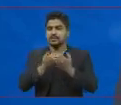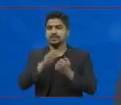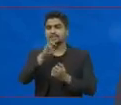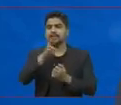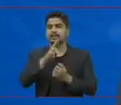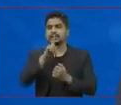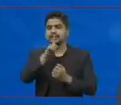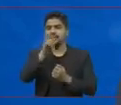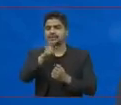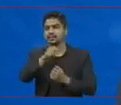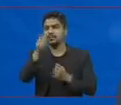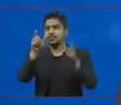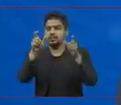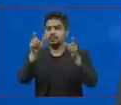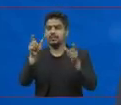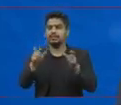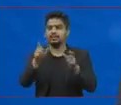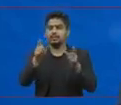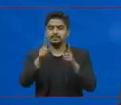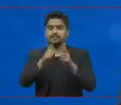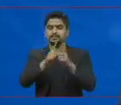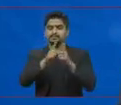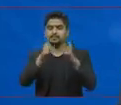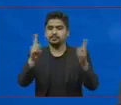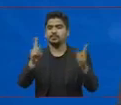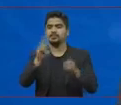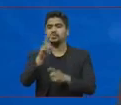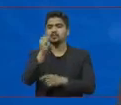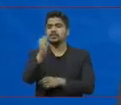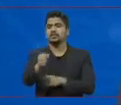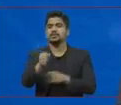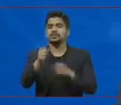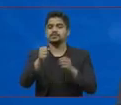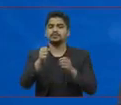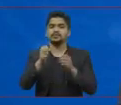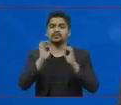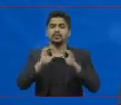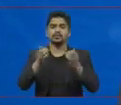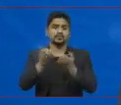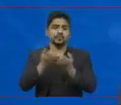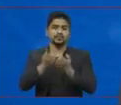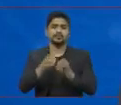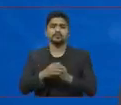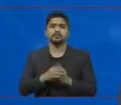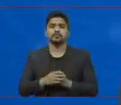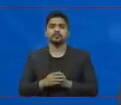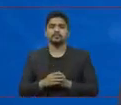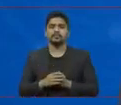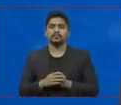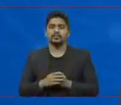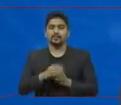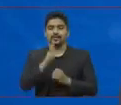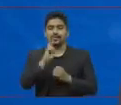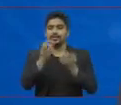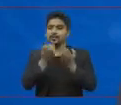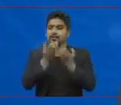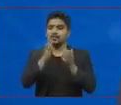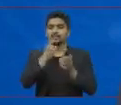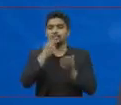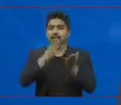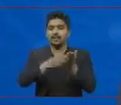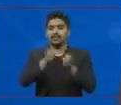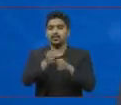र एक व्यक्तिबाट अर्को व्यक्ति बीच कम्तीमा 2 मिटर दूरी कायम गर्नै पर्छ। यस्तो गरेमा